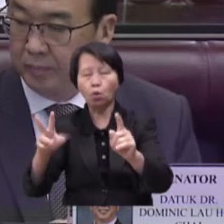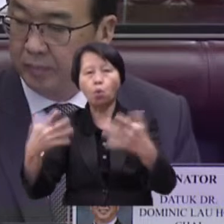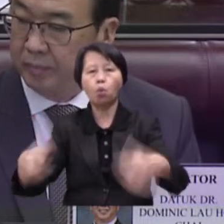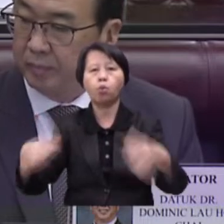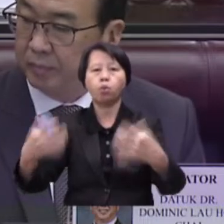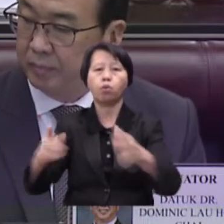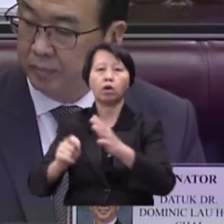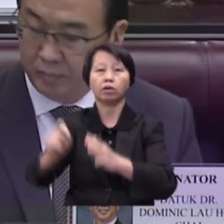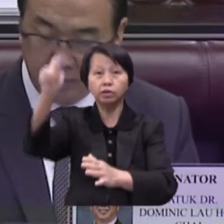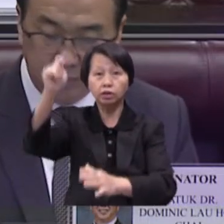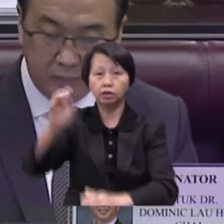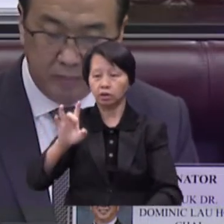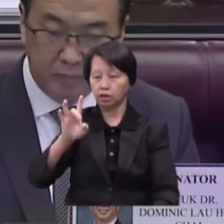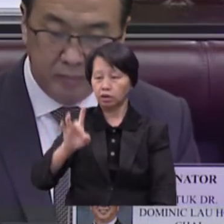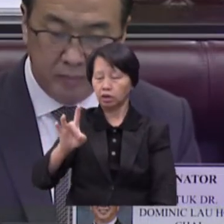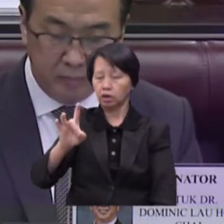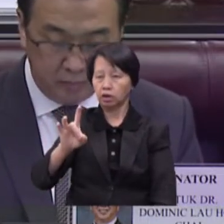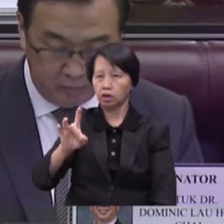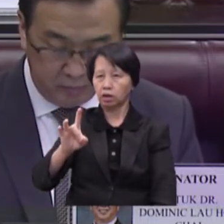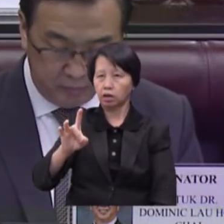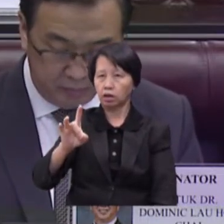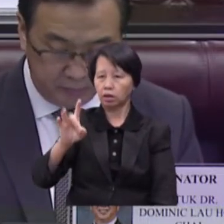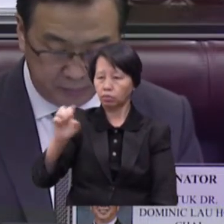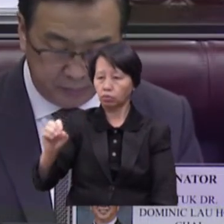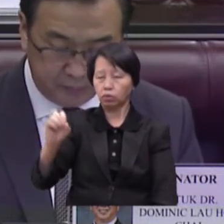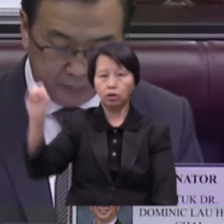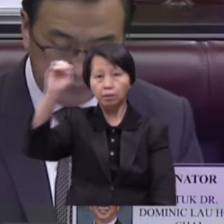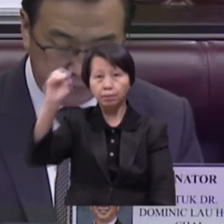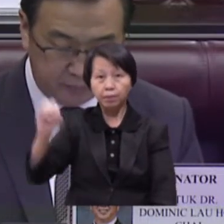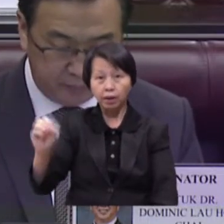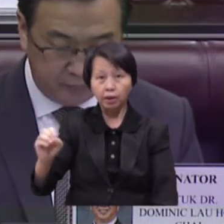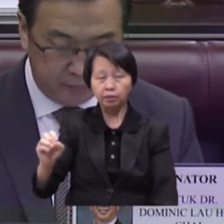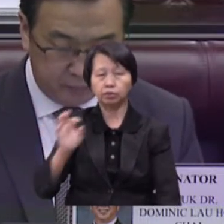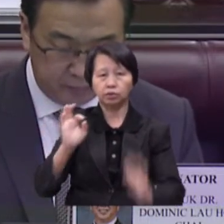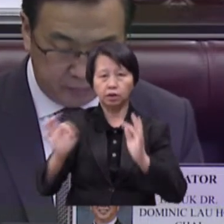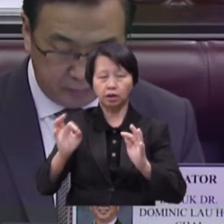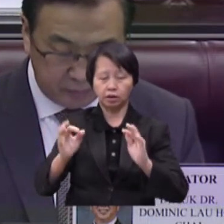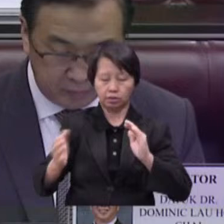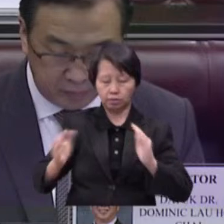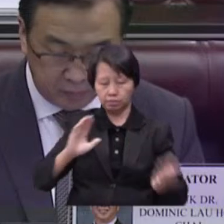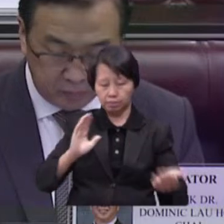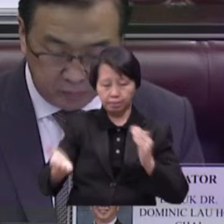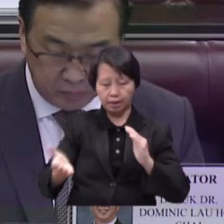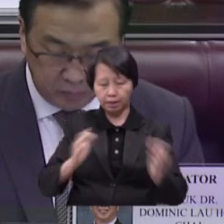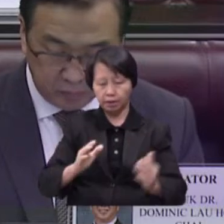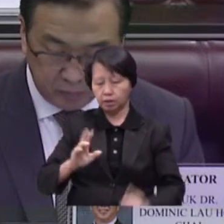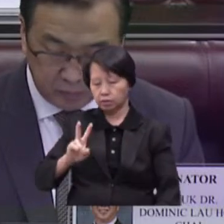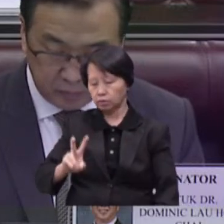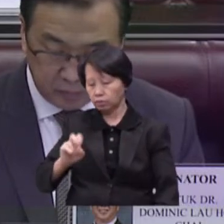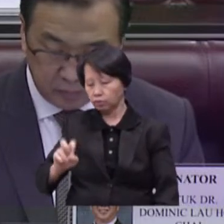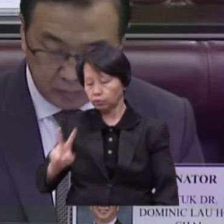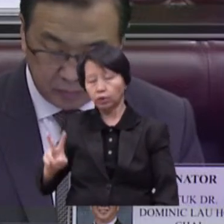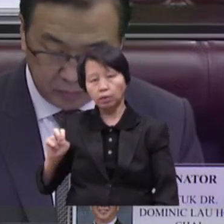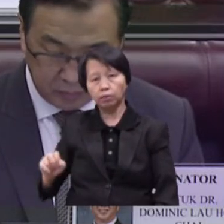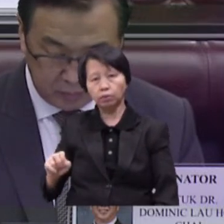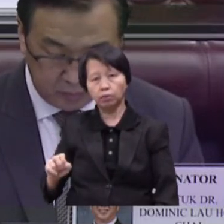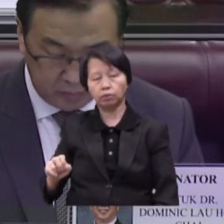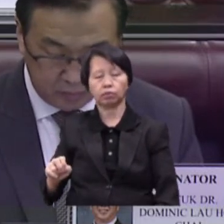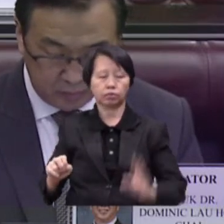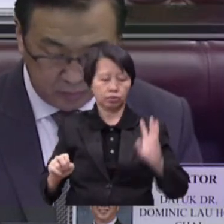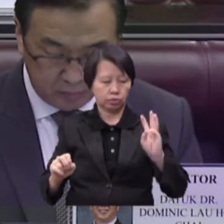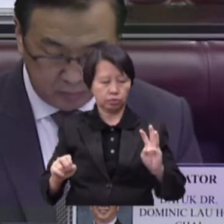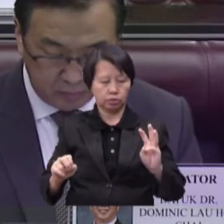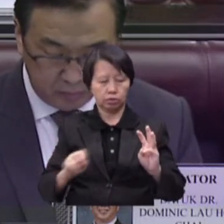yaitu 8400 lebih kalau kita bandingkan pada tahun 2020 yaitu selama